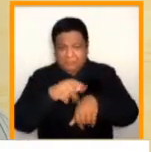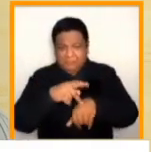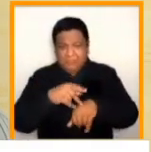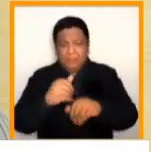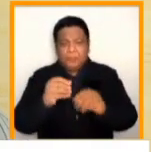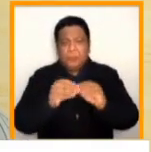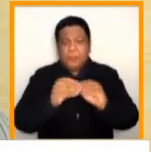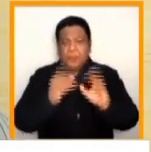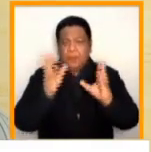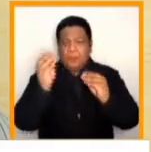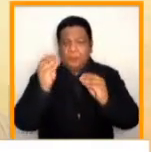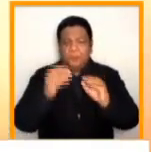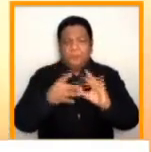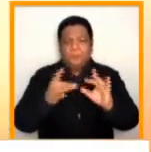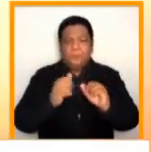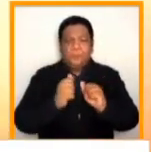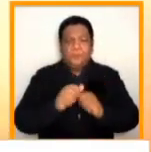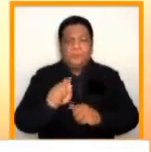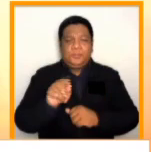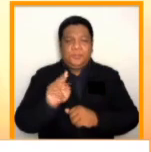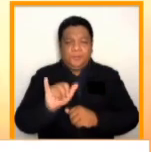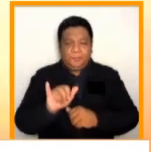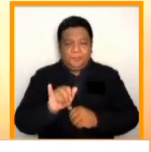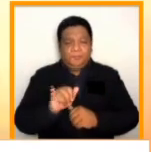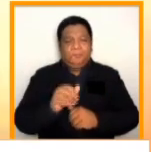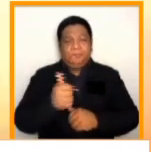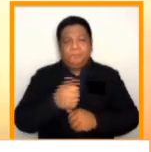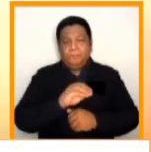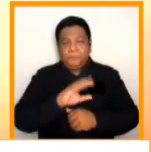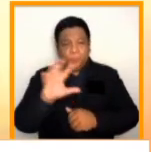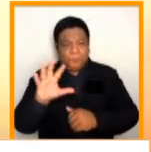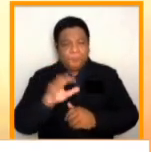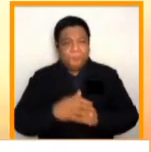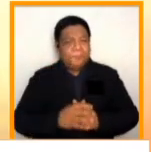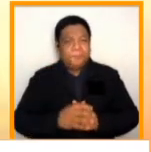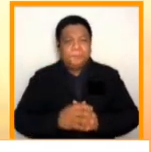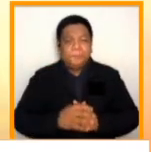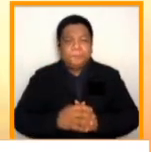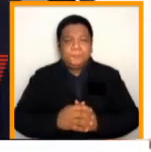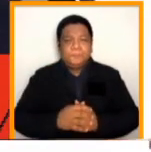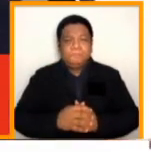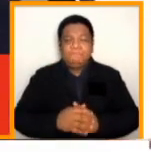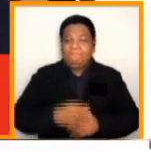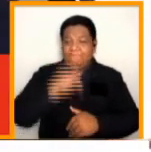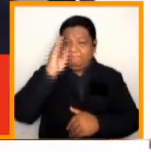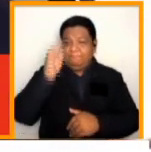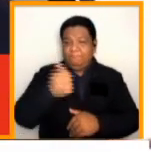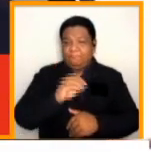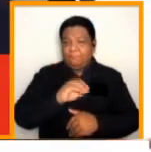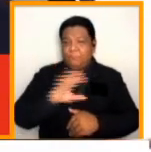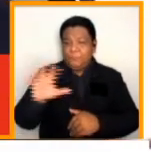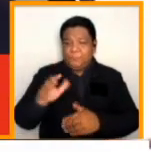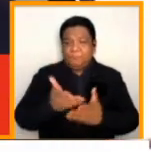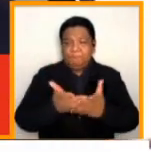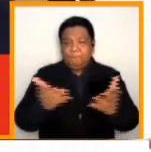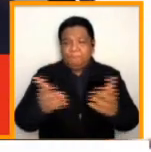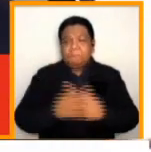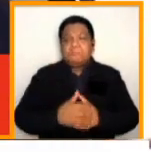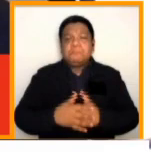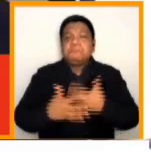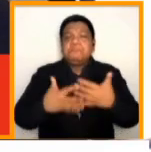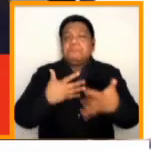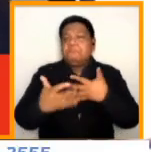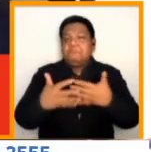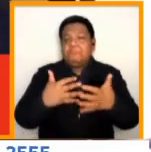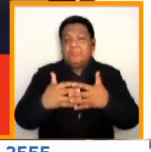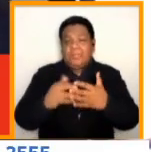resident meteorologist na si Mang Tani. Good morning, Mang Tani! Hi, good morning, Connie, mga kapuso. Kahit po nasa labas na ng